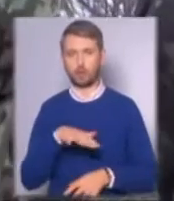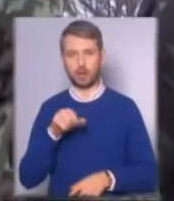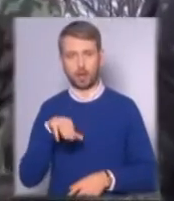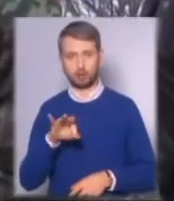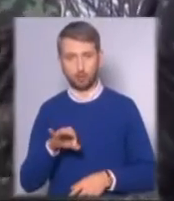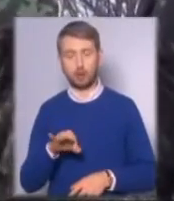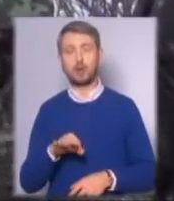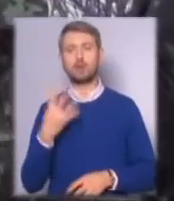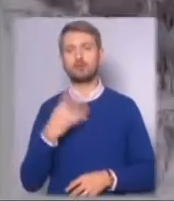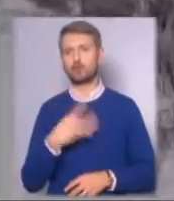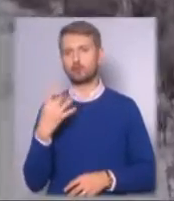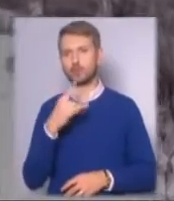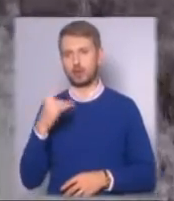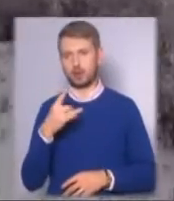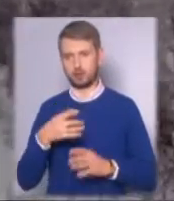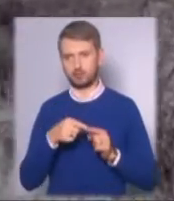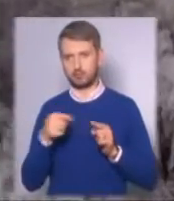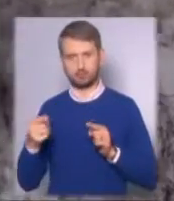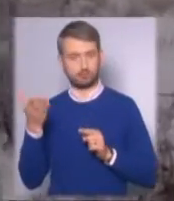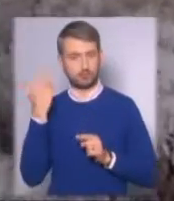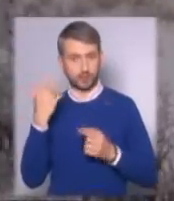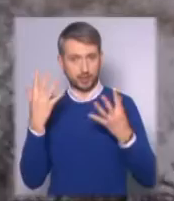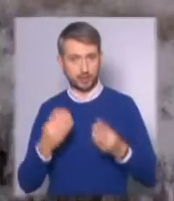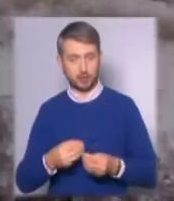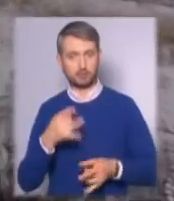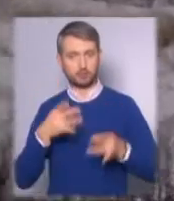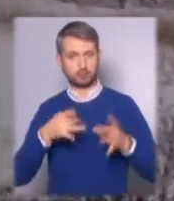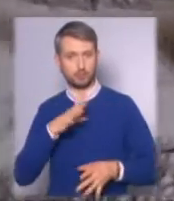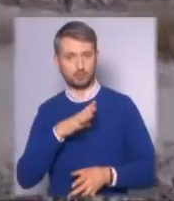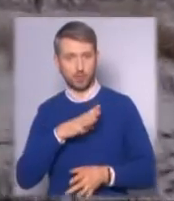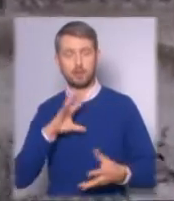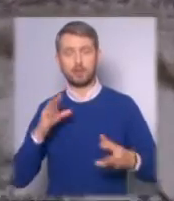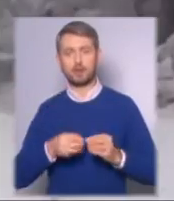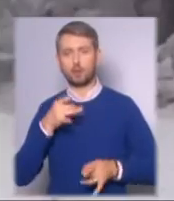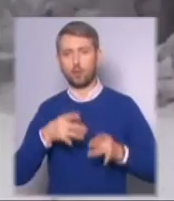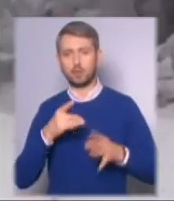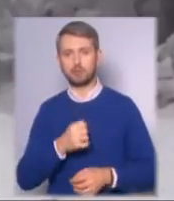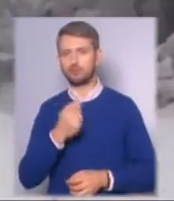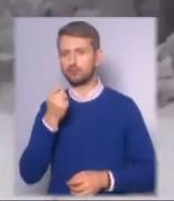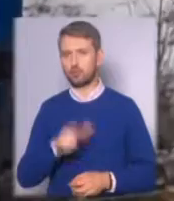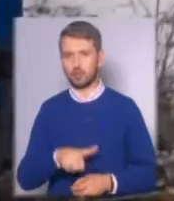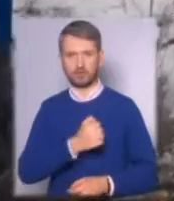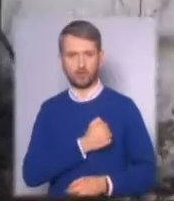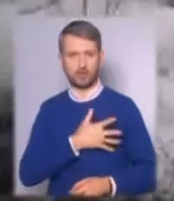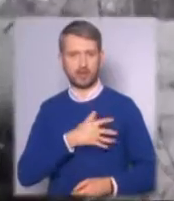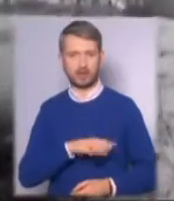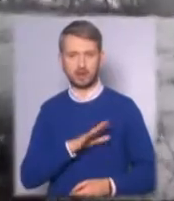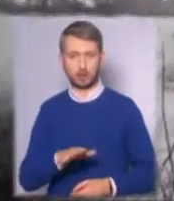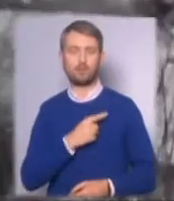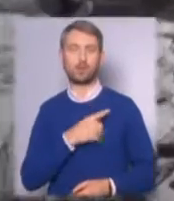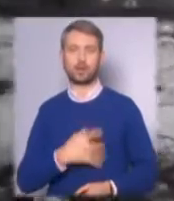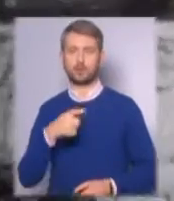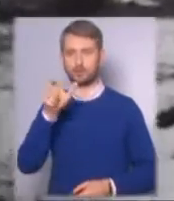противник 44 рази відкривав вогонь по українських військових. Внаслідок обстрілів жоден воїн не загинув, один боєць поранений,